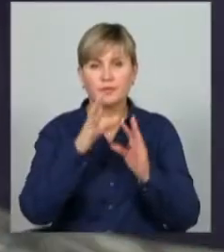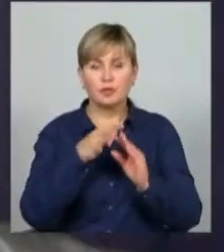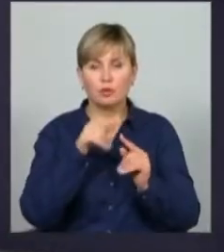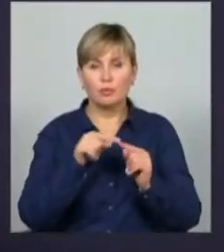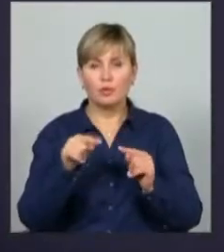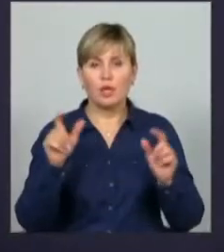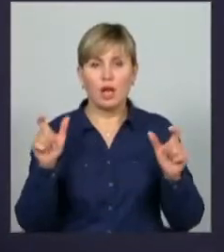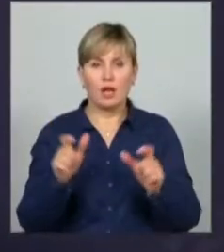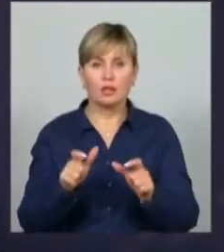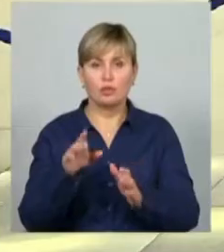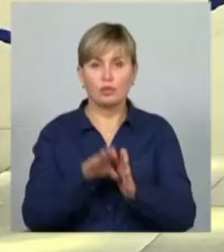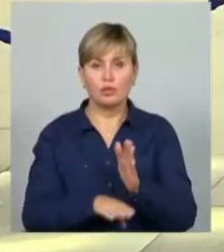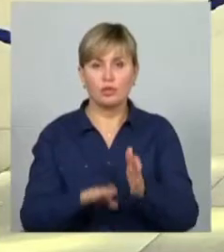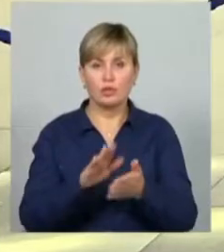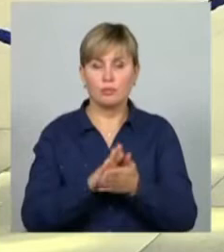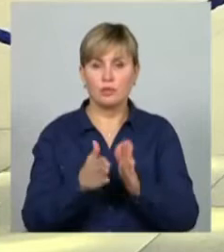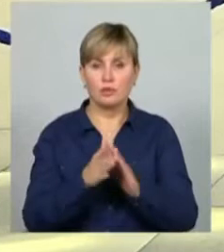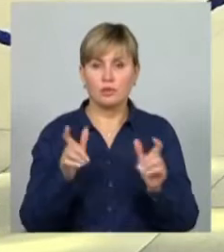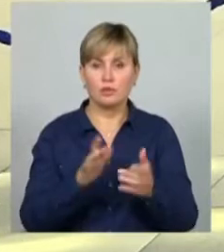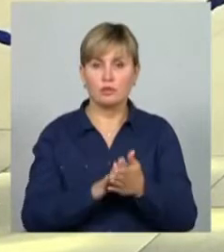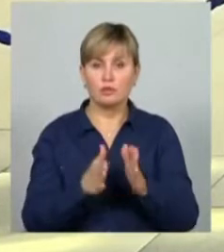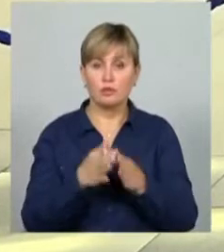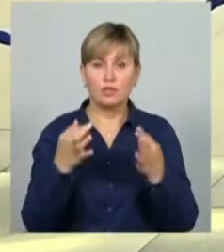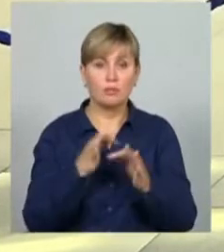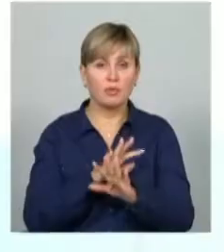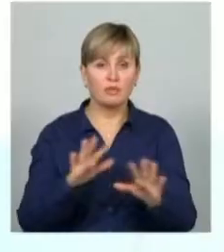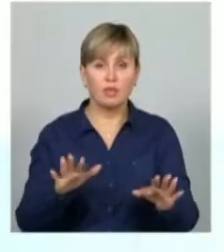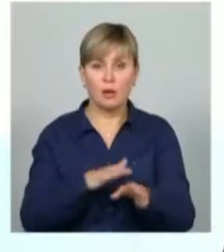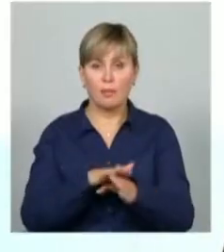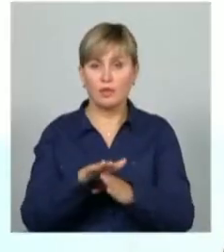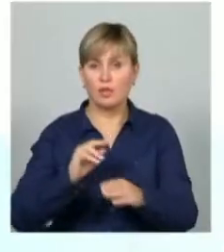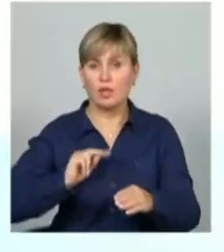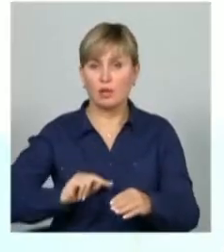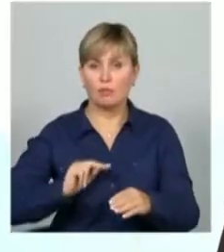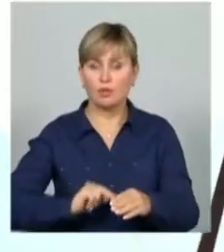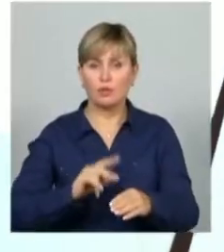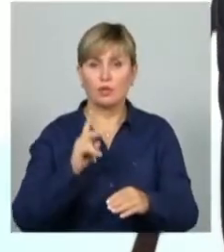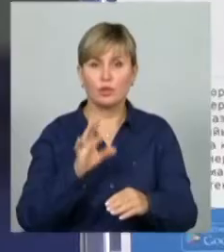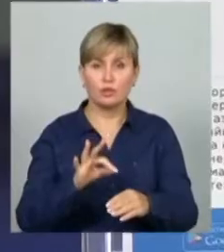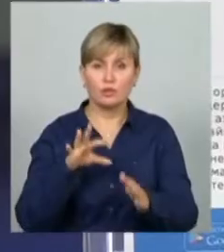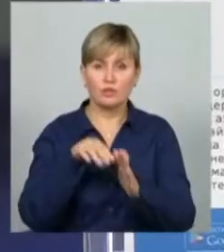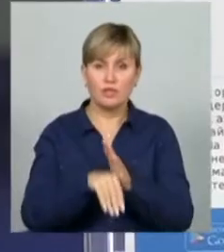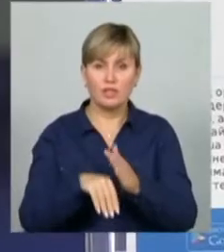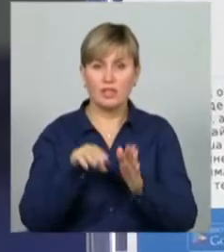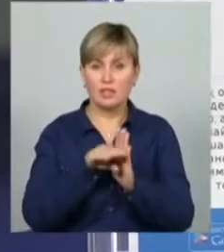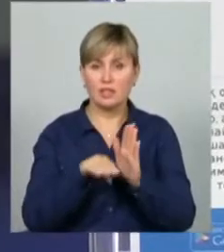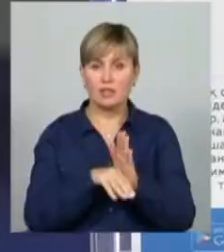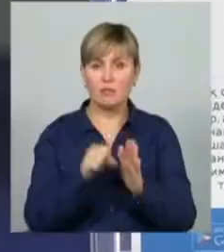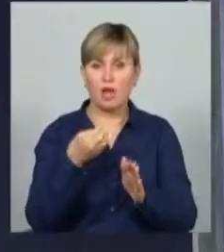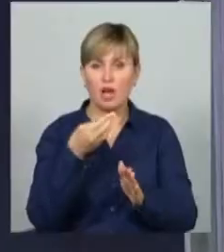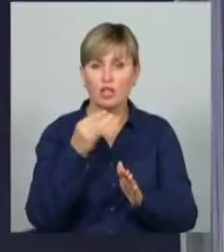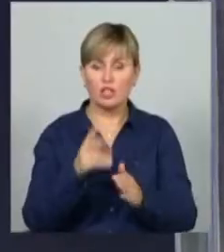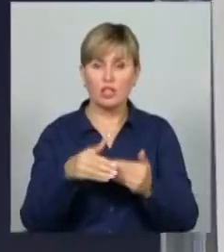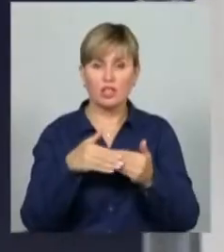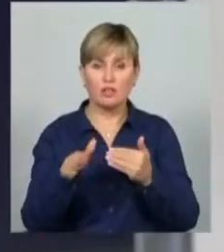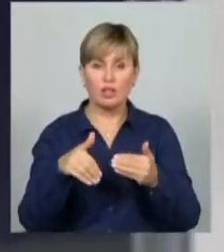периода карантина. Ухудшение эпидемиологической ситуации не позволяло полноценно функционировать. Однако с внедрением системы «Ашик» двери